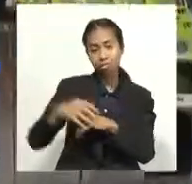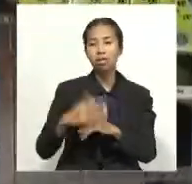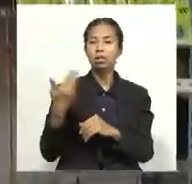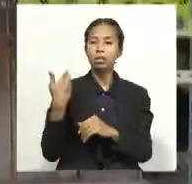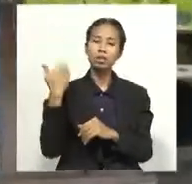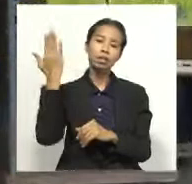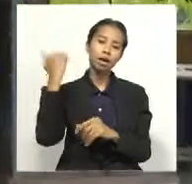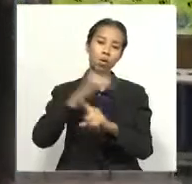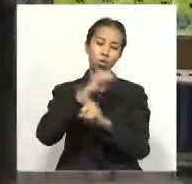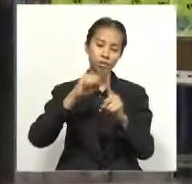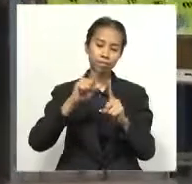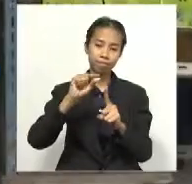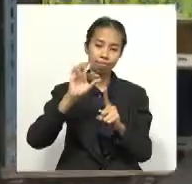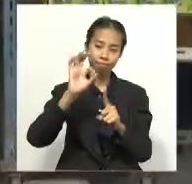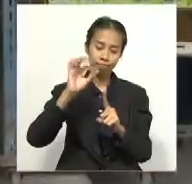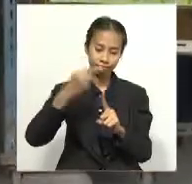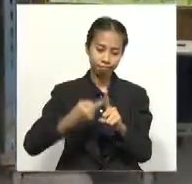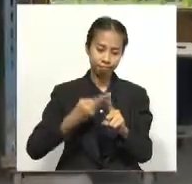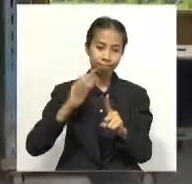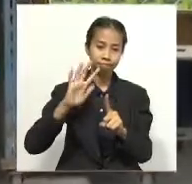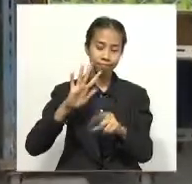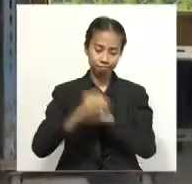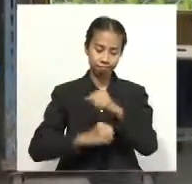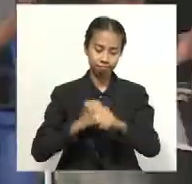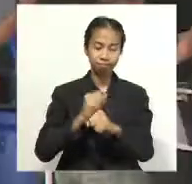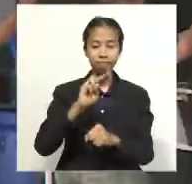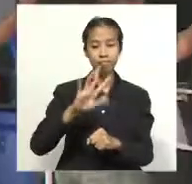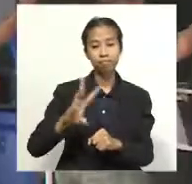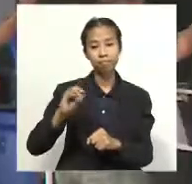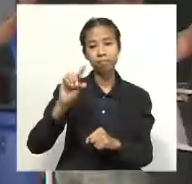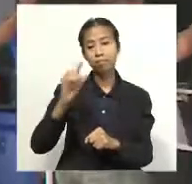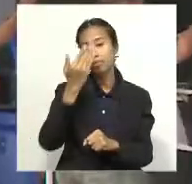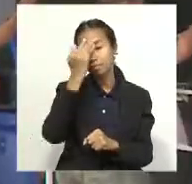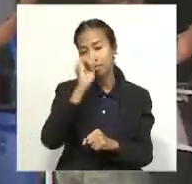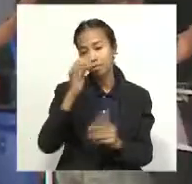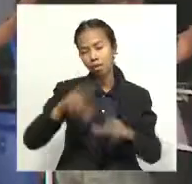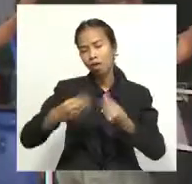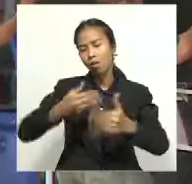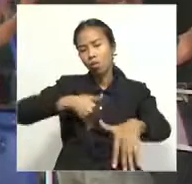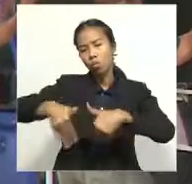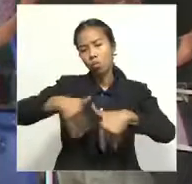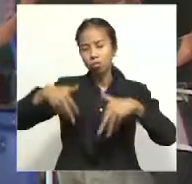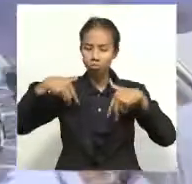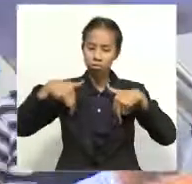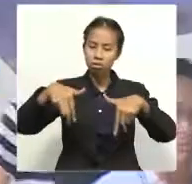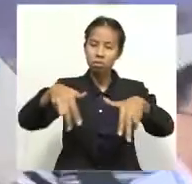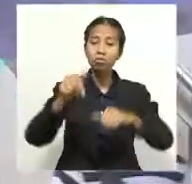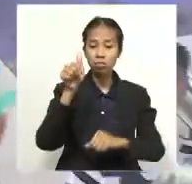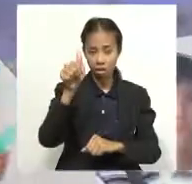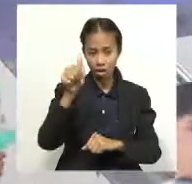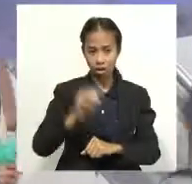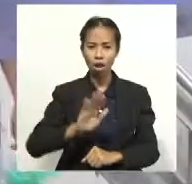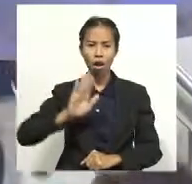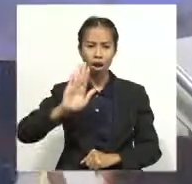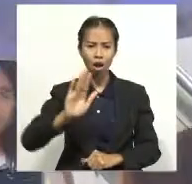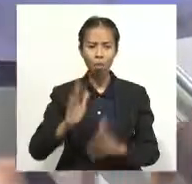ตั้งแต่วันที่29พฤษภาคม2561ที่ผ่านมาเพื่อคืนทางเท้าให้กับพี่น้องประชาชนแล้วก็ห้ามผู้ค้